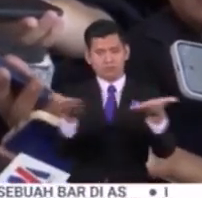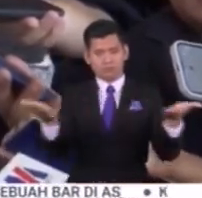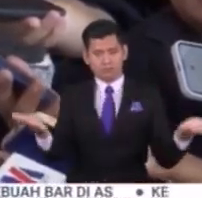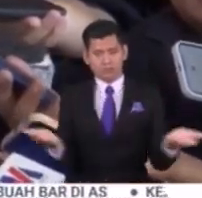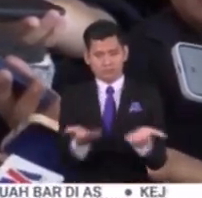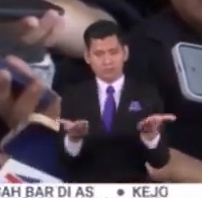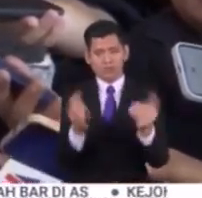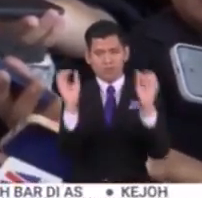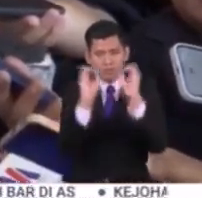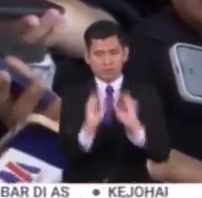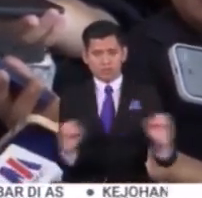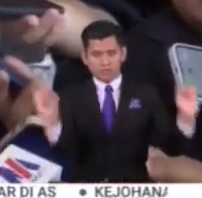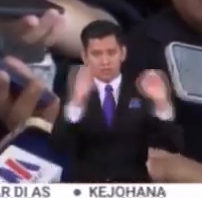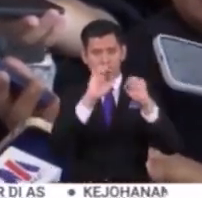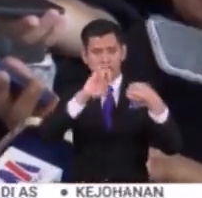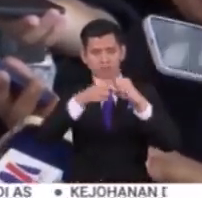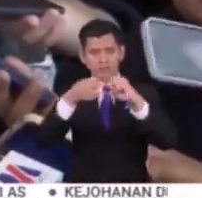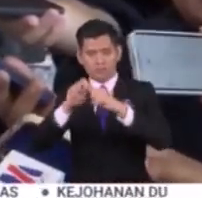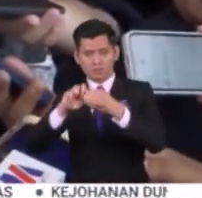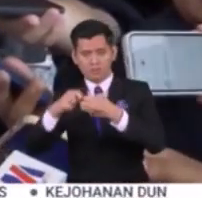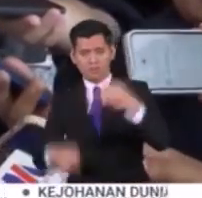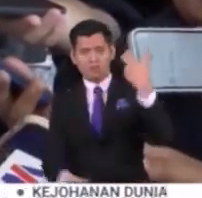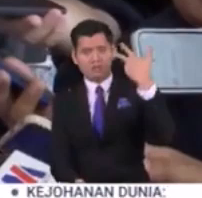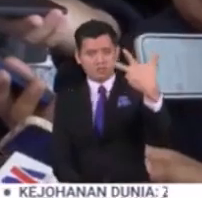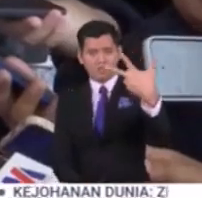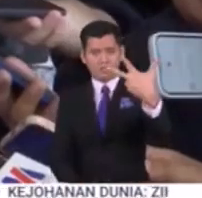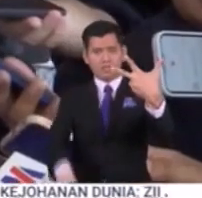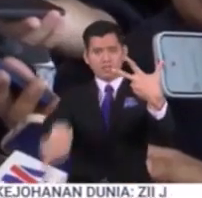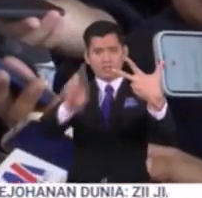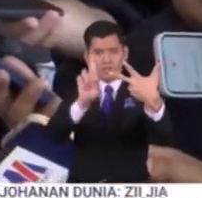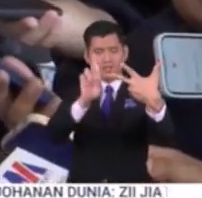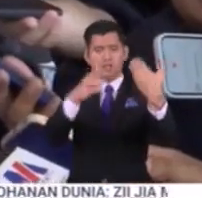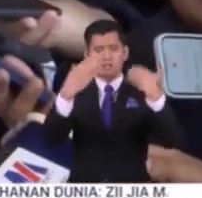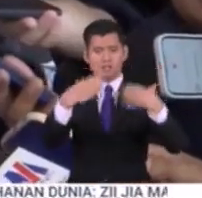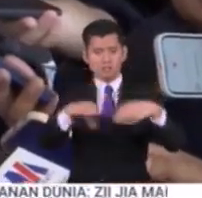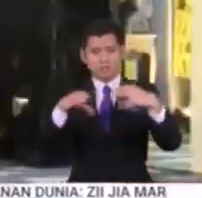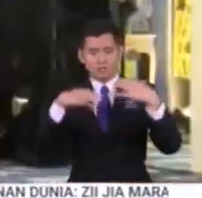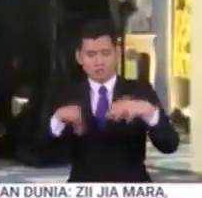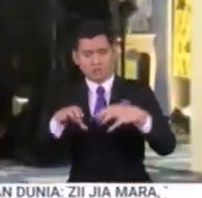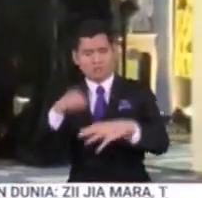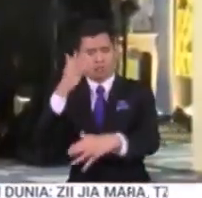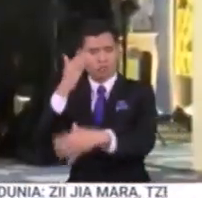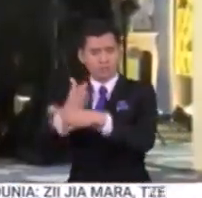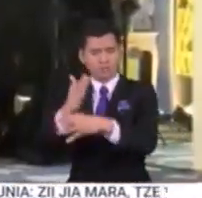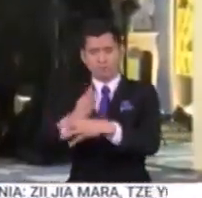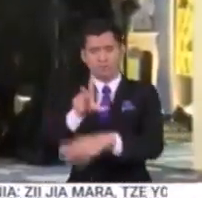supaya tak ada lagi isu-isu sensitif, isu-isu 3R ini dimainkanlah. Kita harap begitulah.